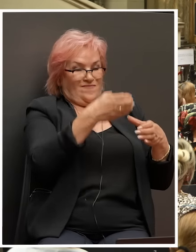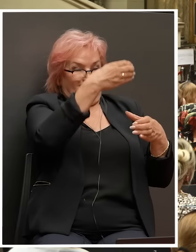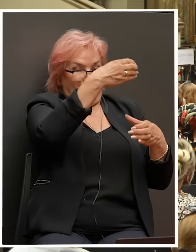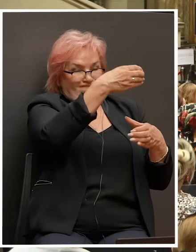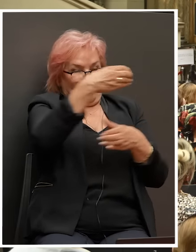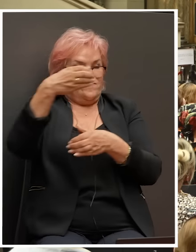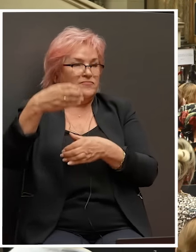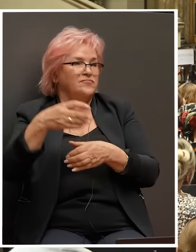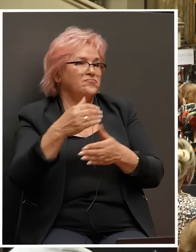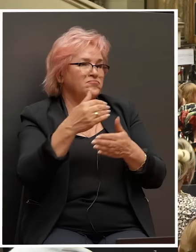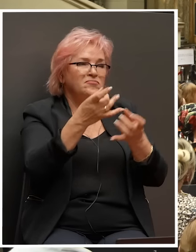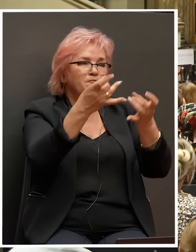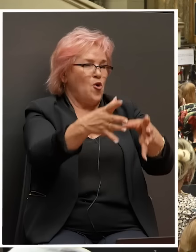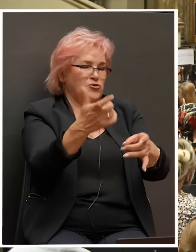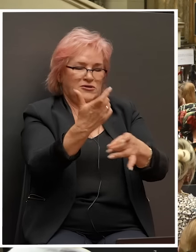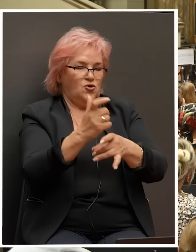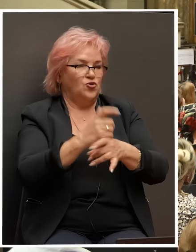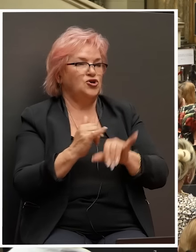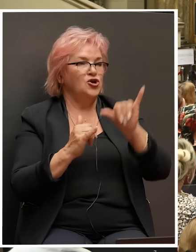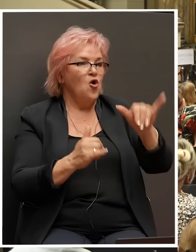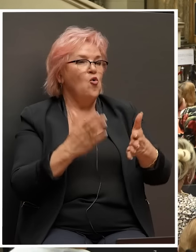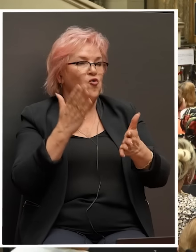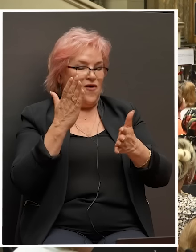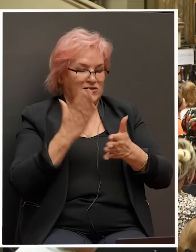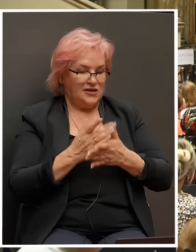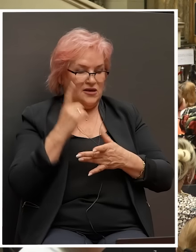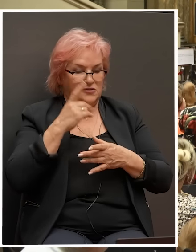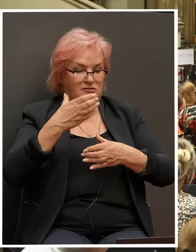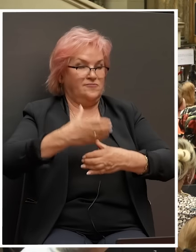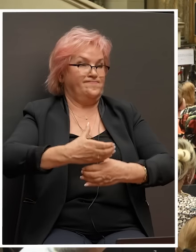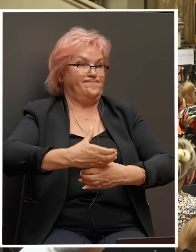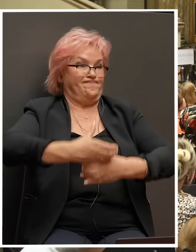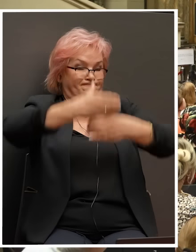очень простая. У вас есть вертикальная конструкция.